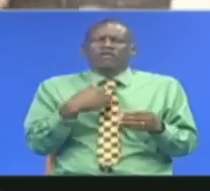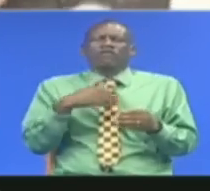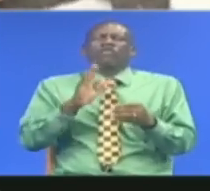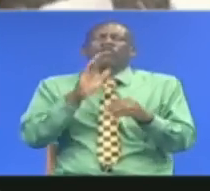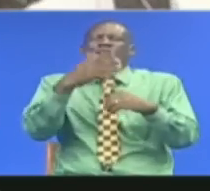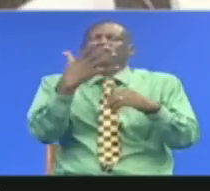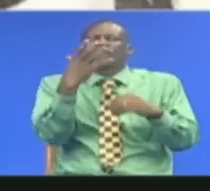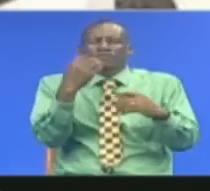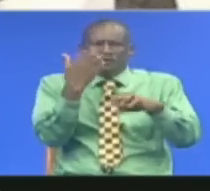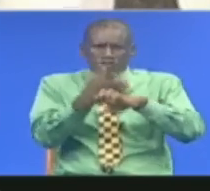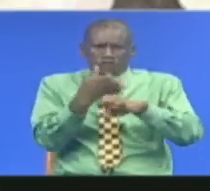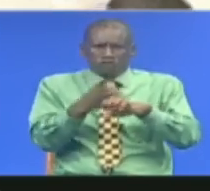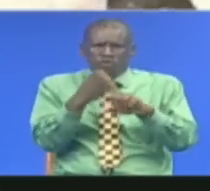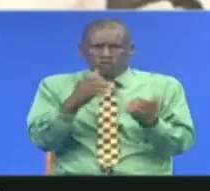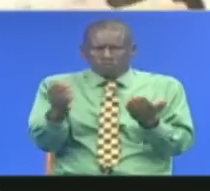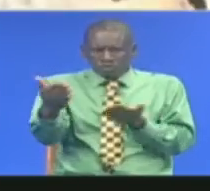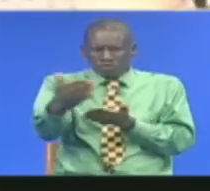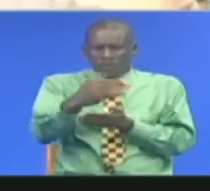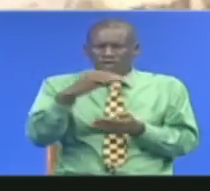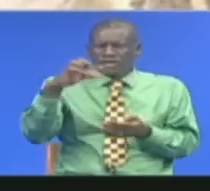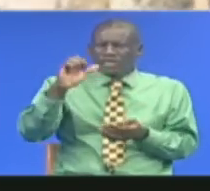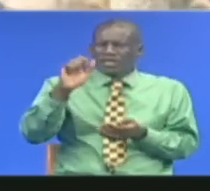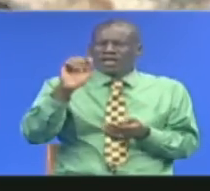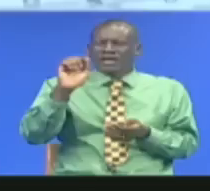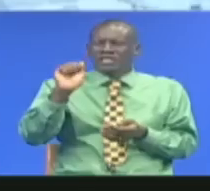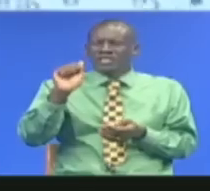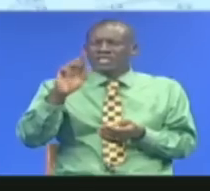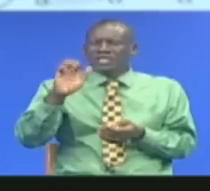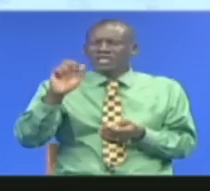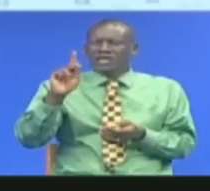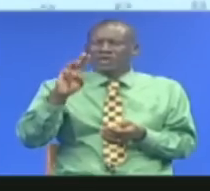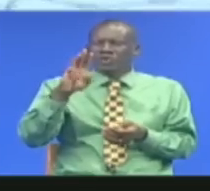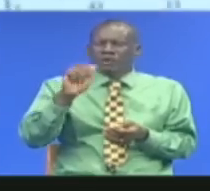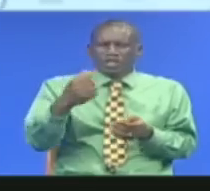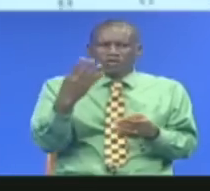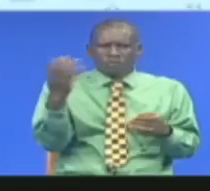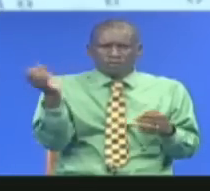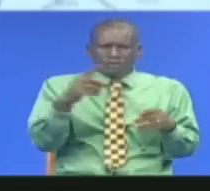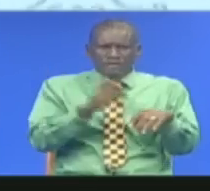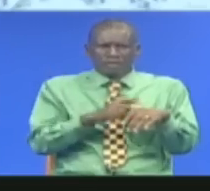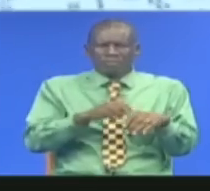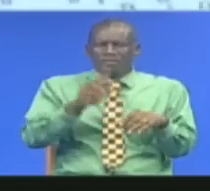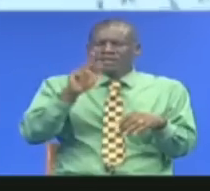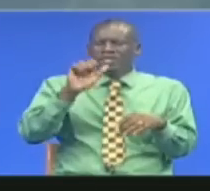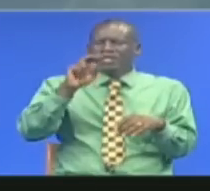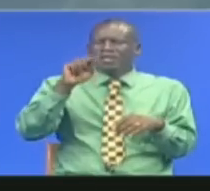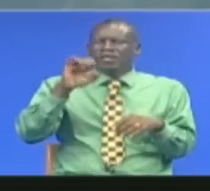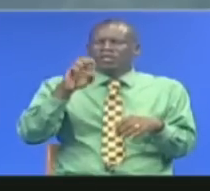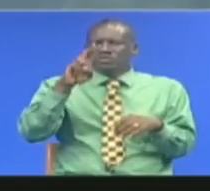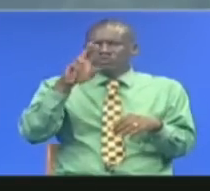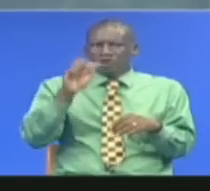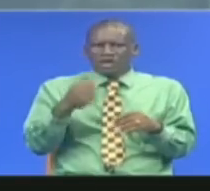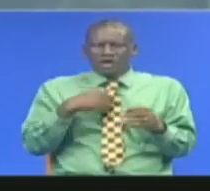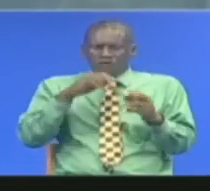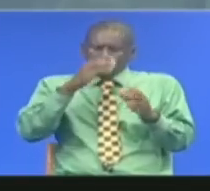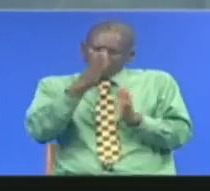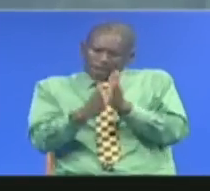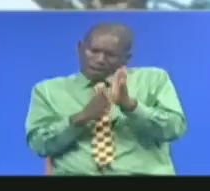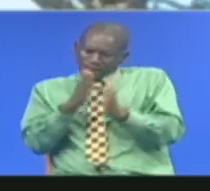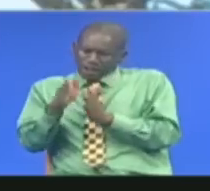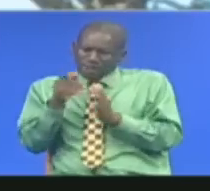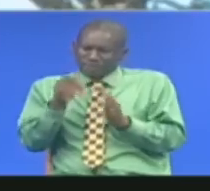he claims to have collected in Gatarakwa in the past 4 months. Kinyua has also mapped out the findings which extend to the